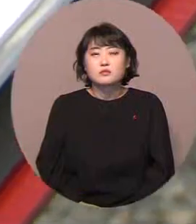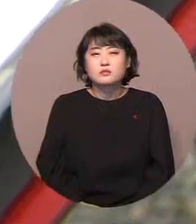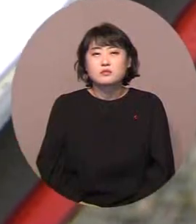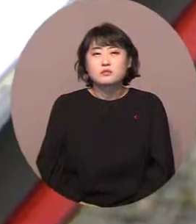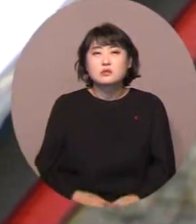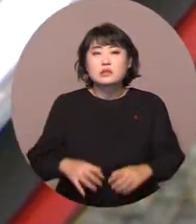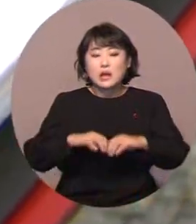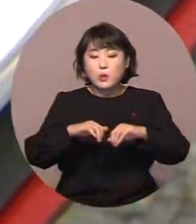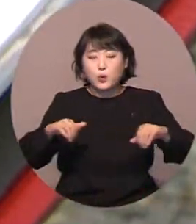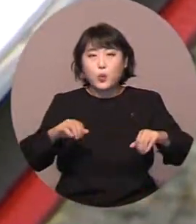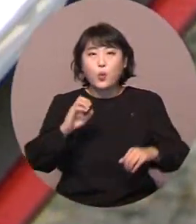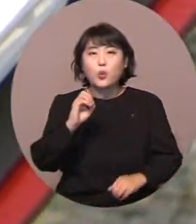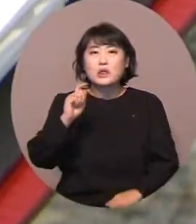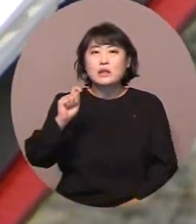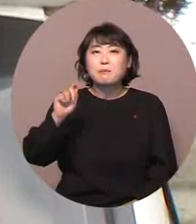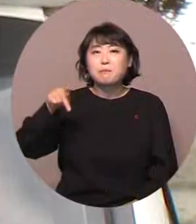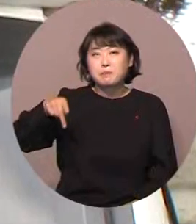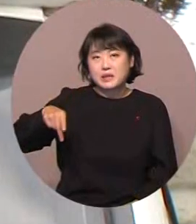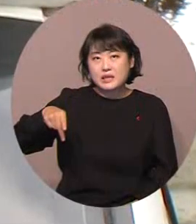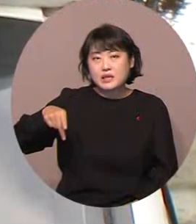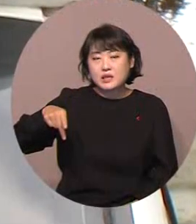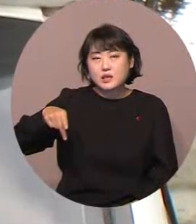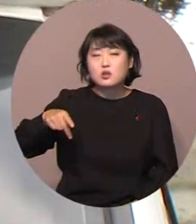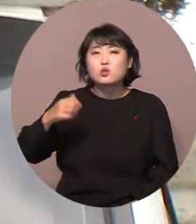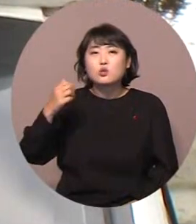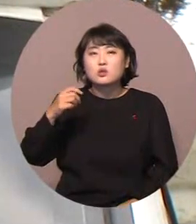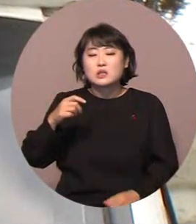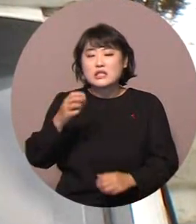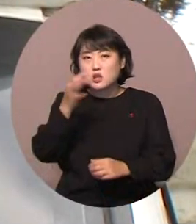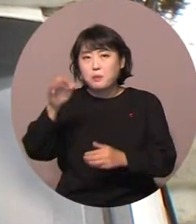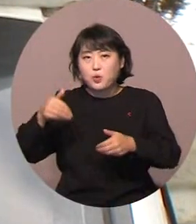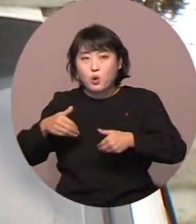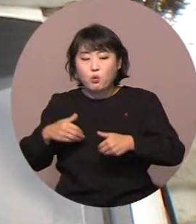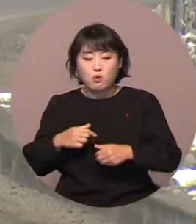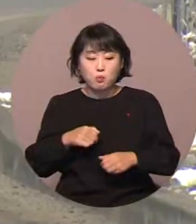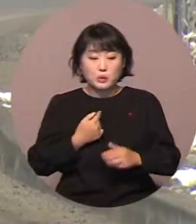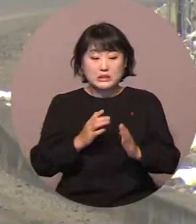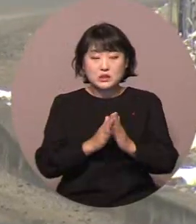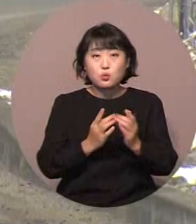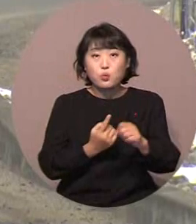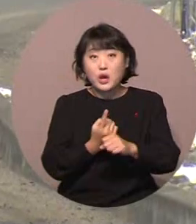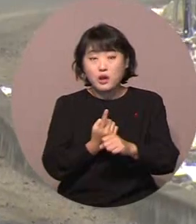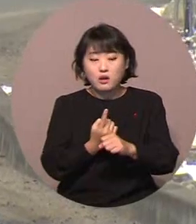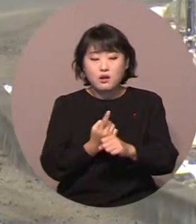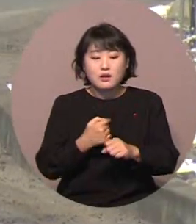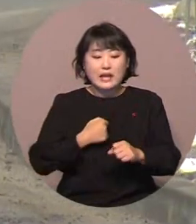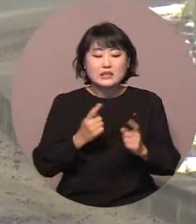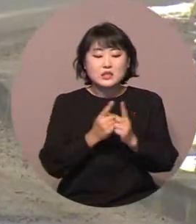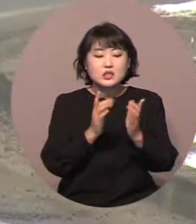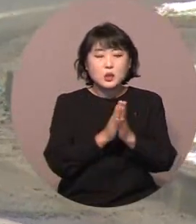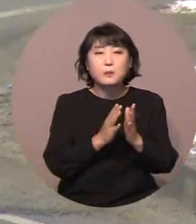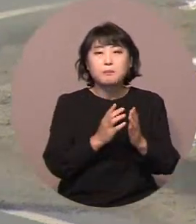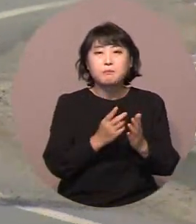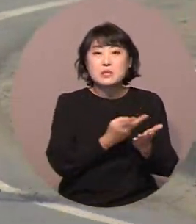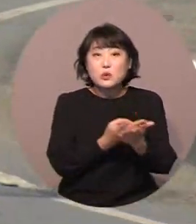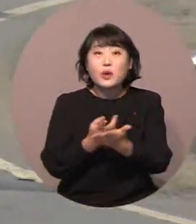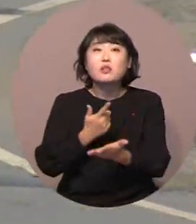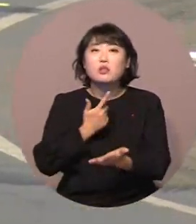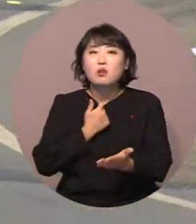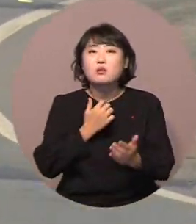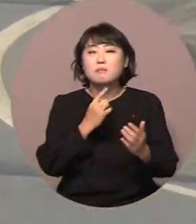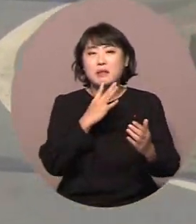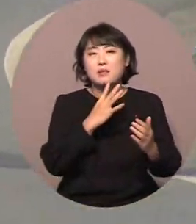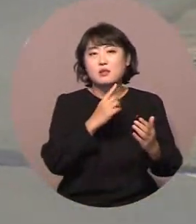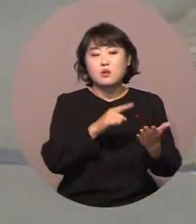인증을 받게 OTP 인증을 도입했고 지정된 관리자가 아니면 본인이 입한 환정 수 있록 시스템 선을